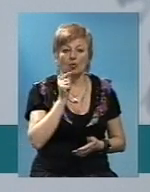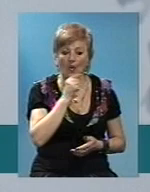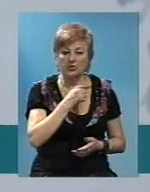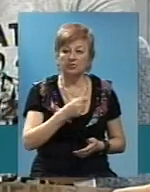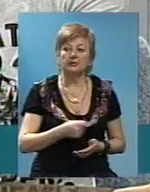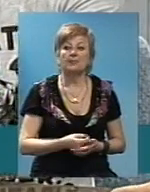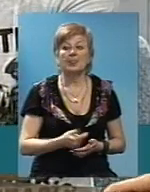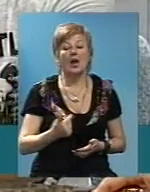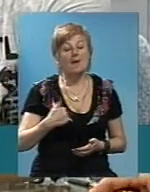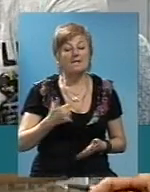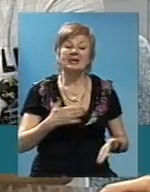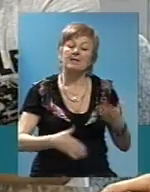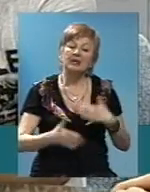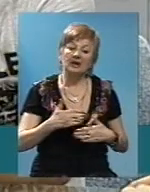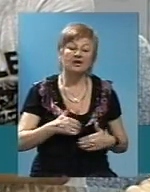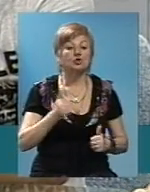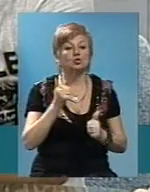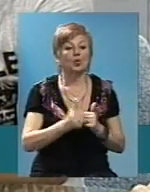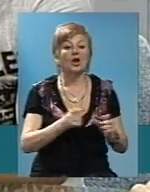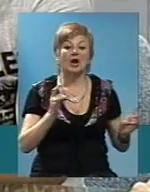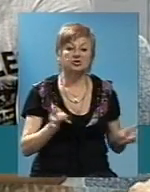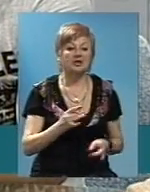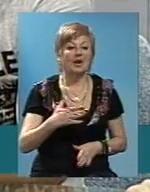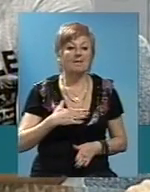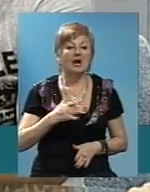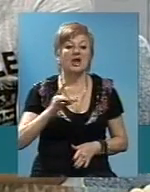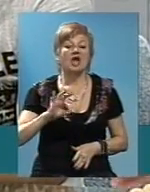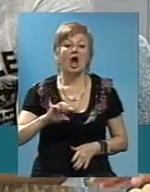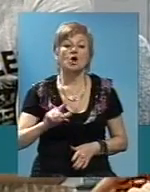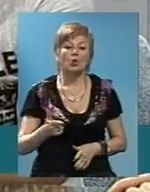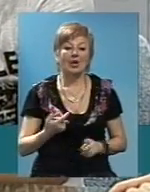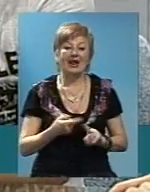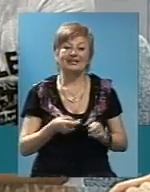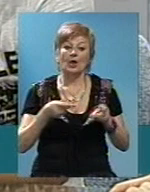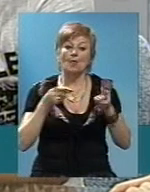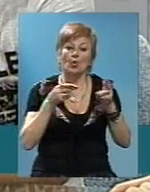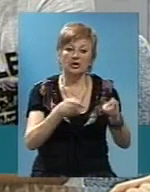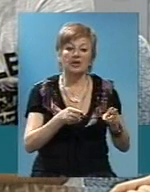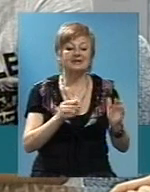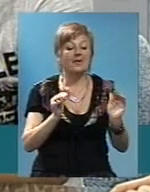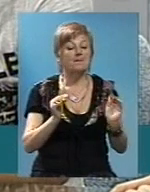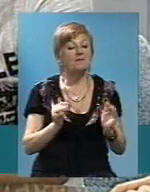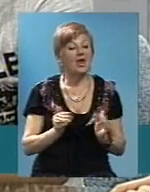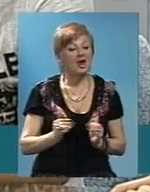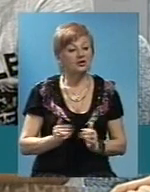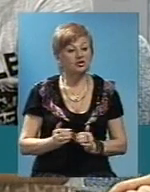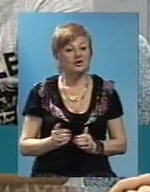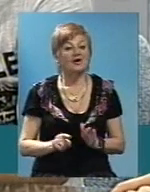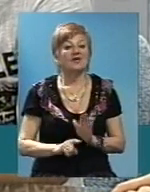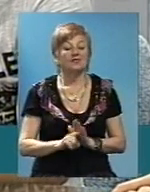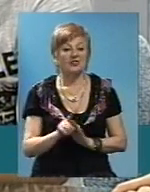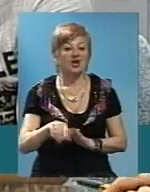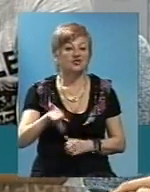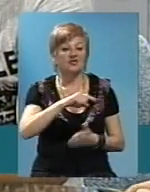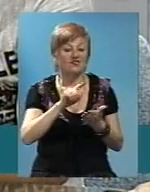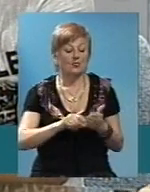Ви знаєте, мені дуже приємно, що кожного разу моя роль в цих поїздках, вона стає все меншою. Да? Якщо спочатку там практично всі